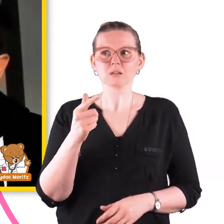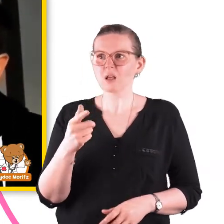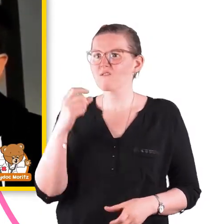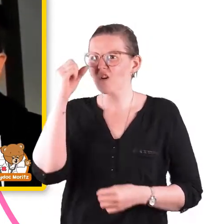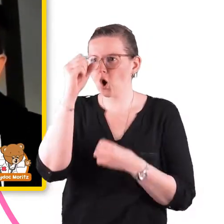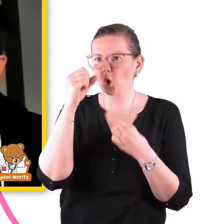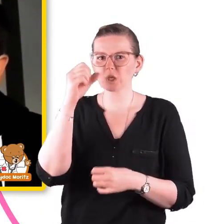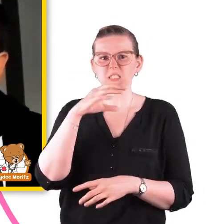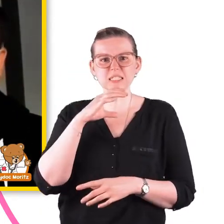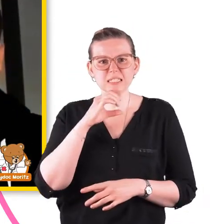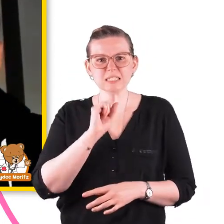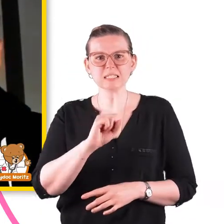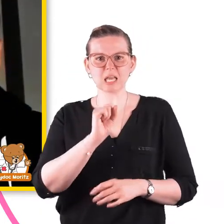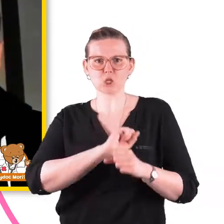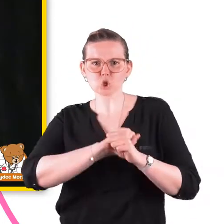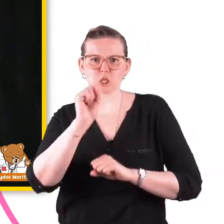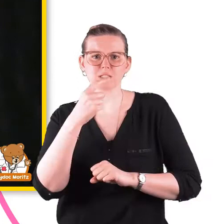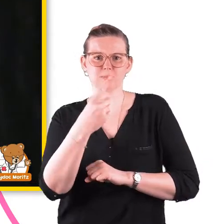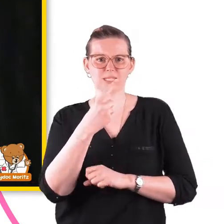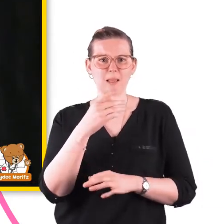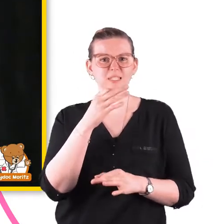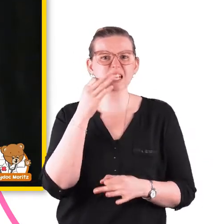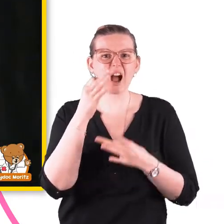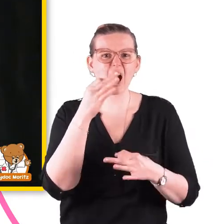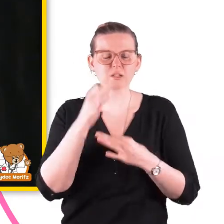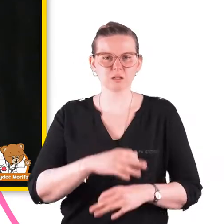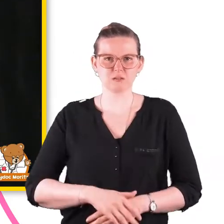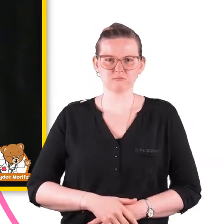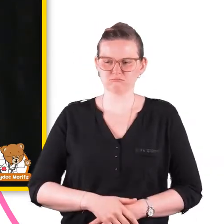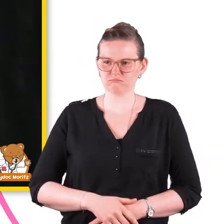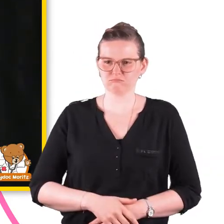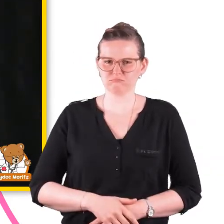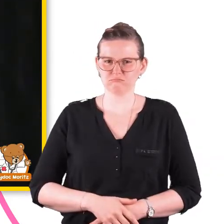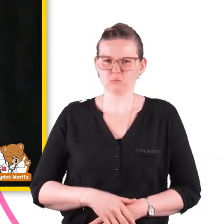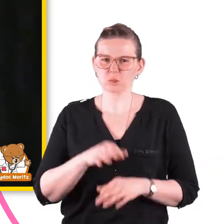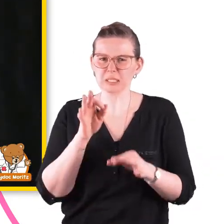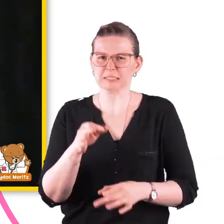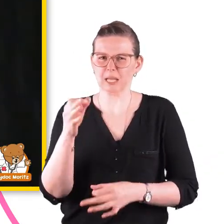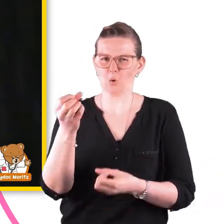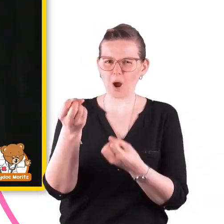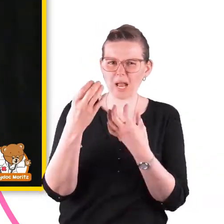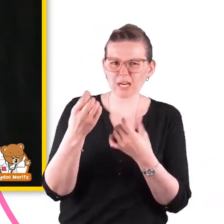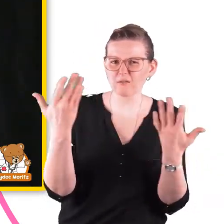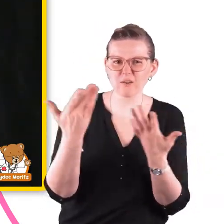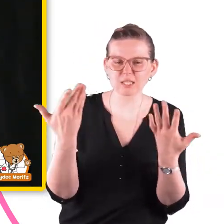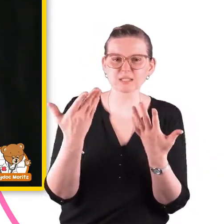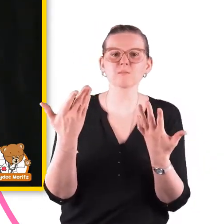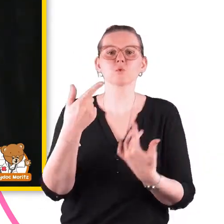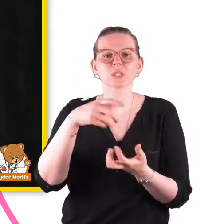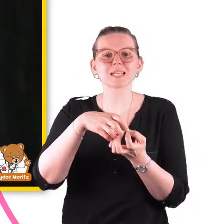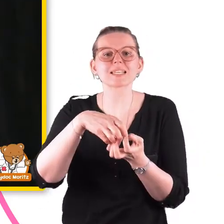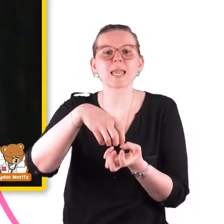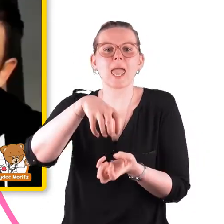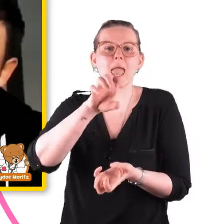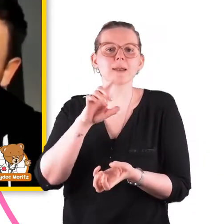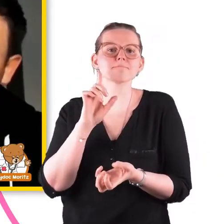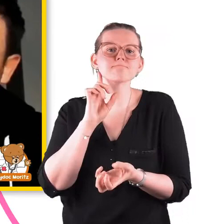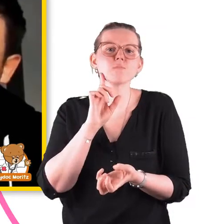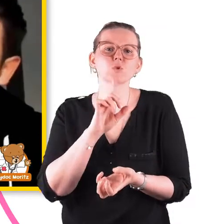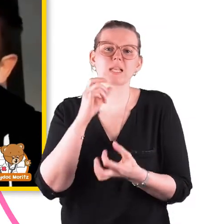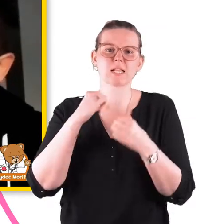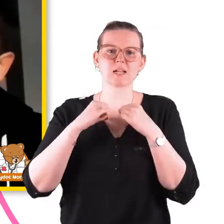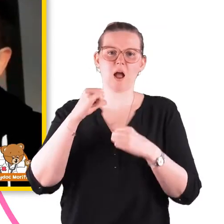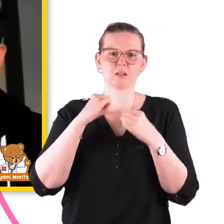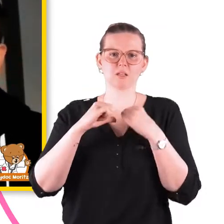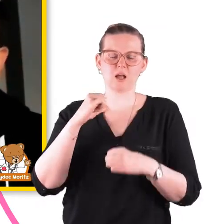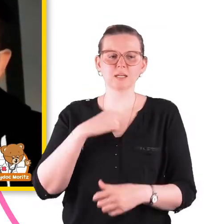Ziege ist, hat sie einen Kater. Das müssen Sie noch genau erklären. Sie hat einen Gähnmuskelkater. Ja,